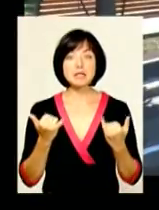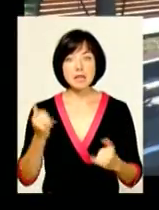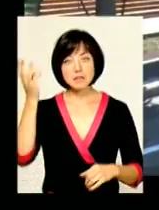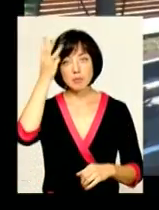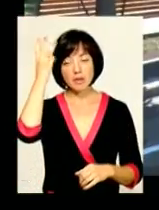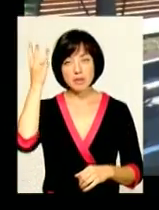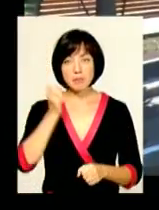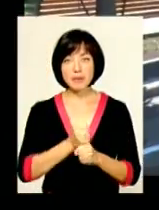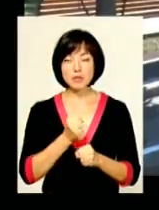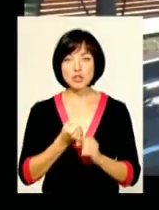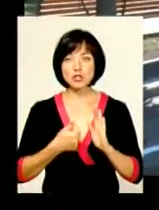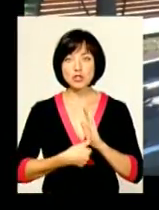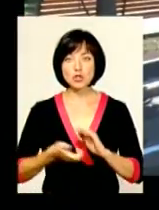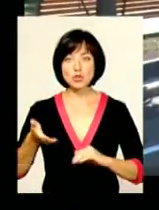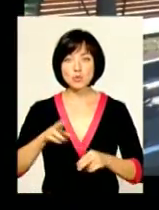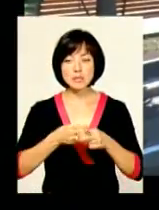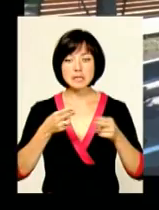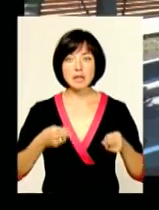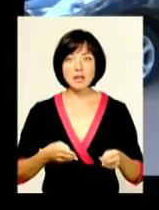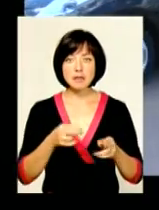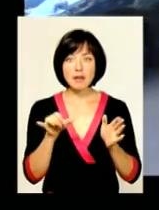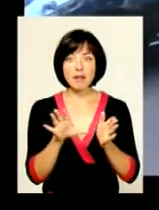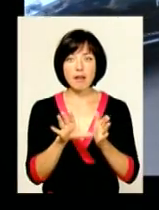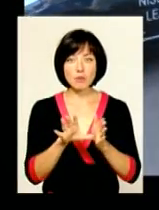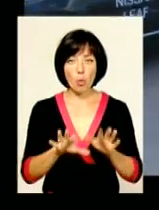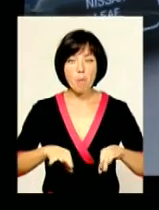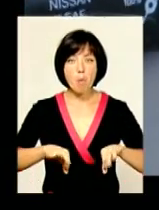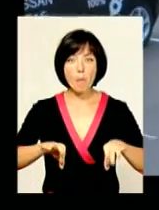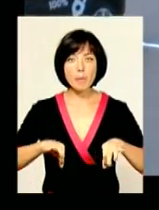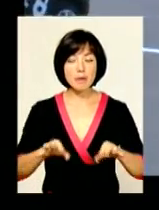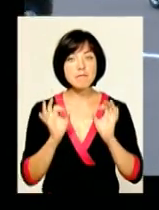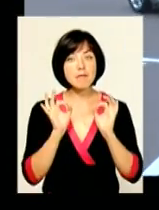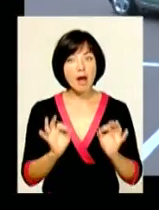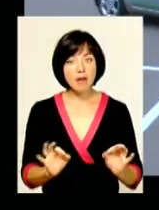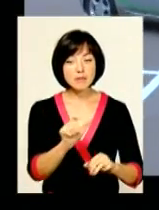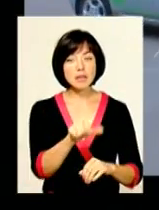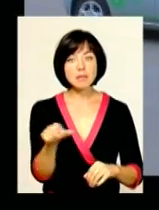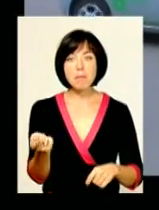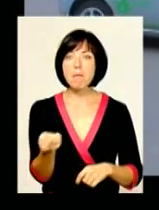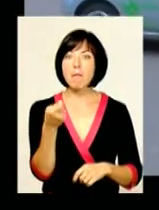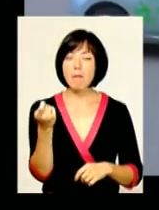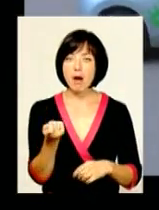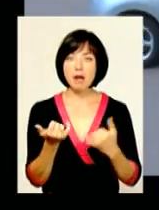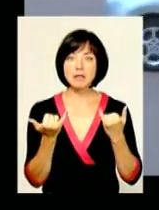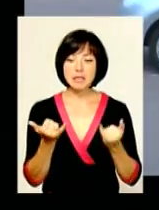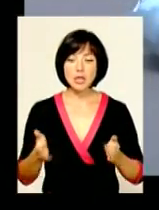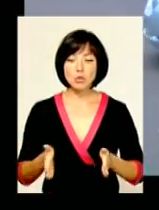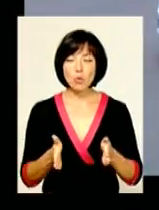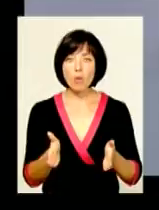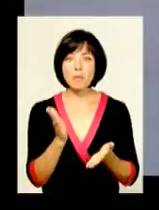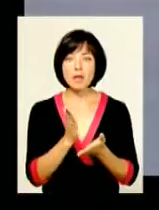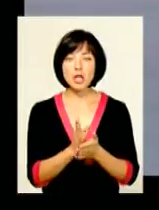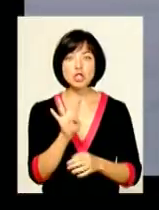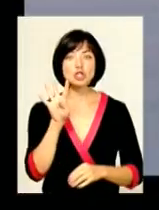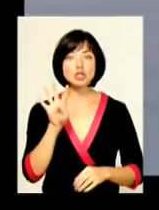обласному центрі працює 6 станцій для підзарядки електромобілів. Щоправда, клієнтів у них обмаль. Нині дорогами міста їздить